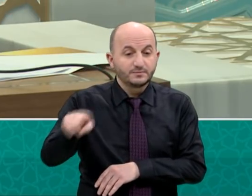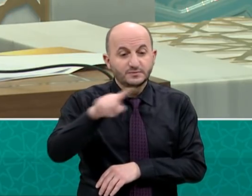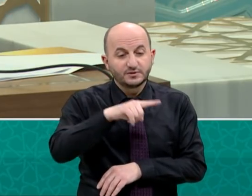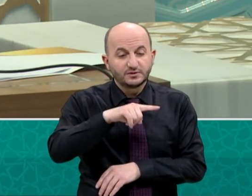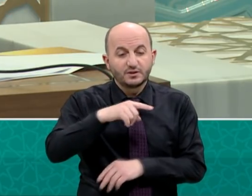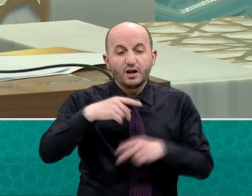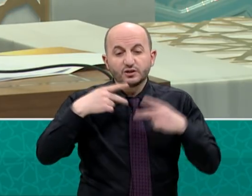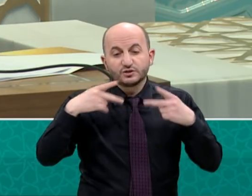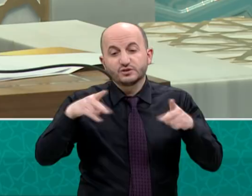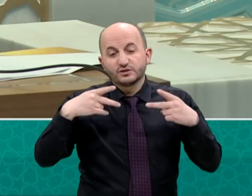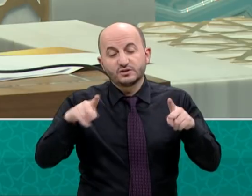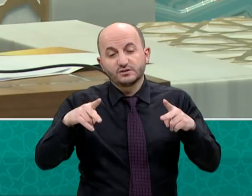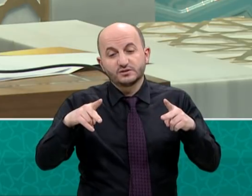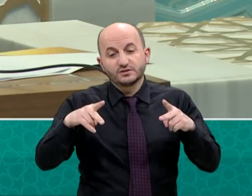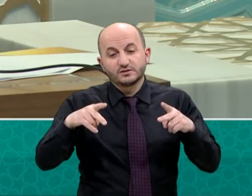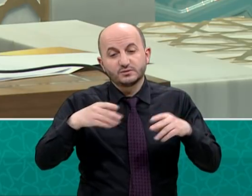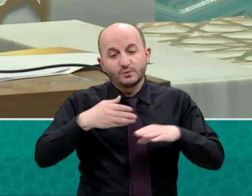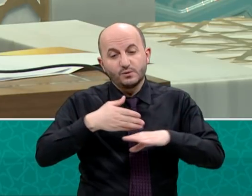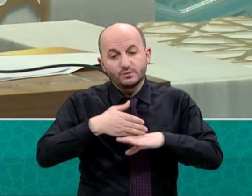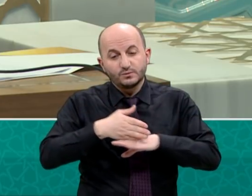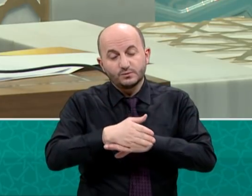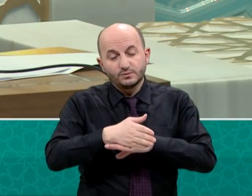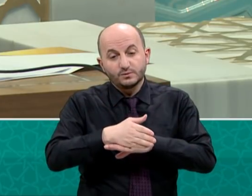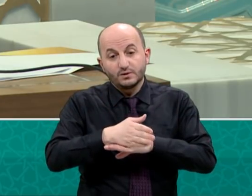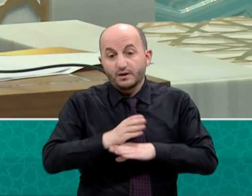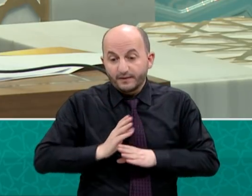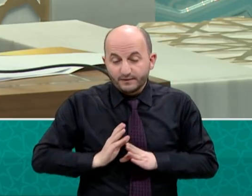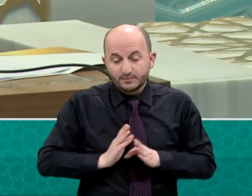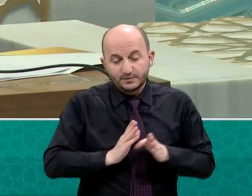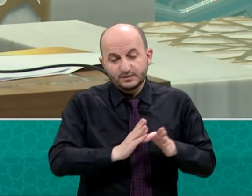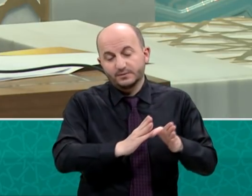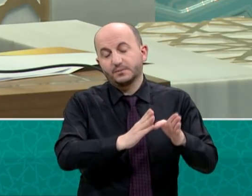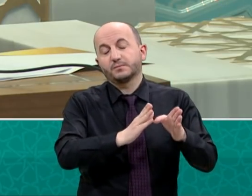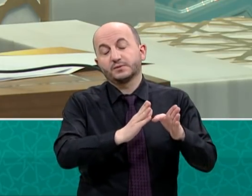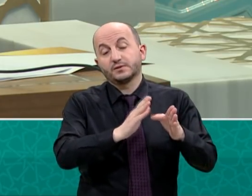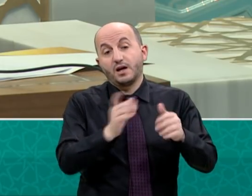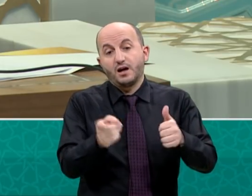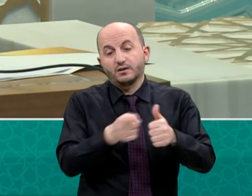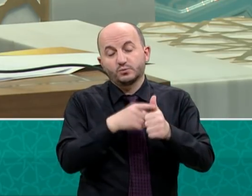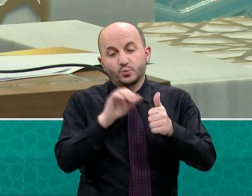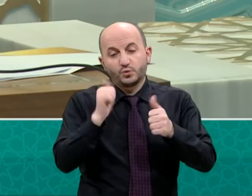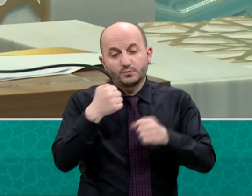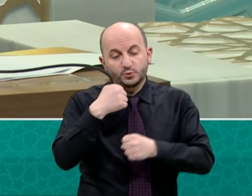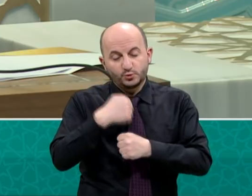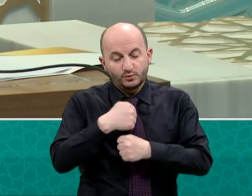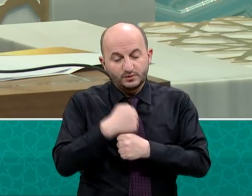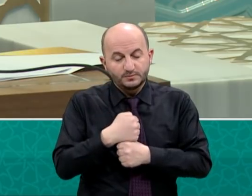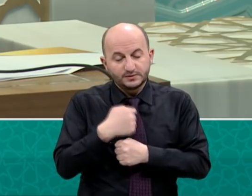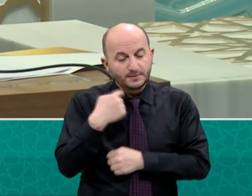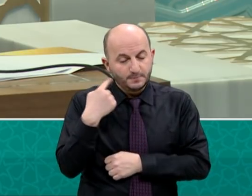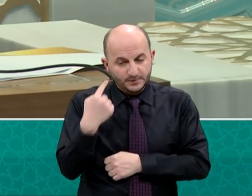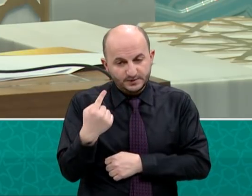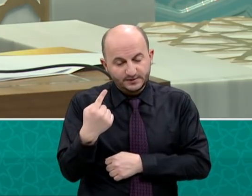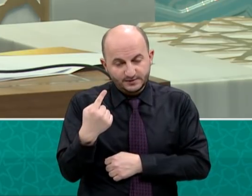tanımladığı şekliyle sadakatle sürdürmemiz en önemli vazifelerimizden ve bize